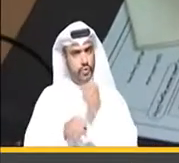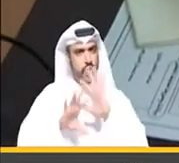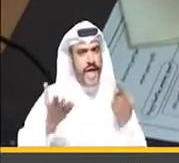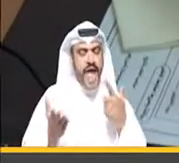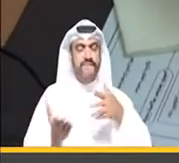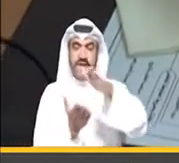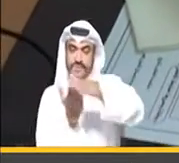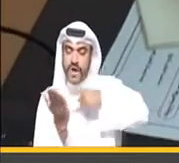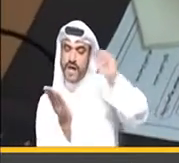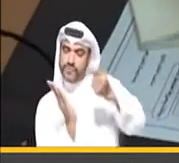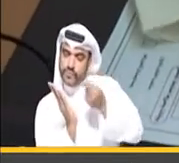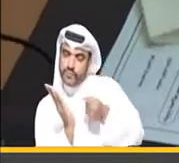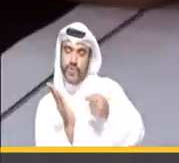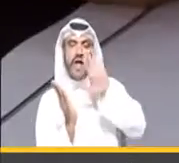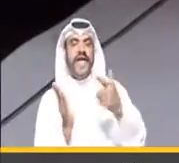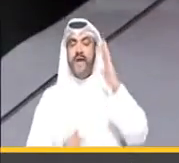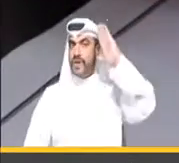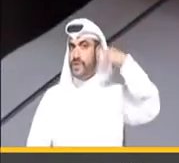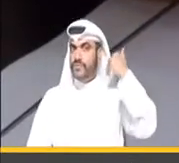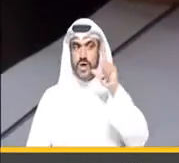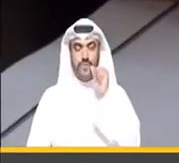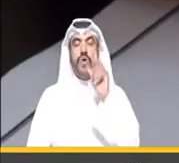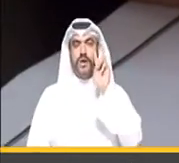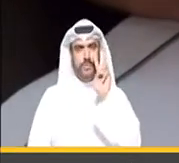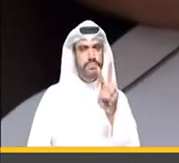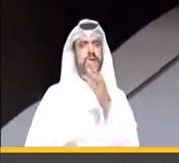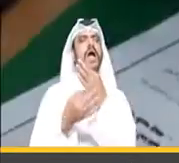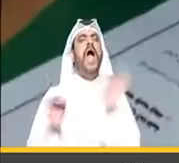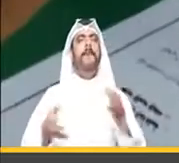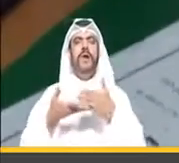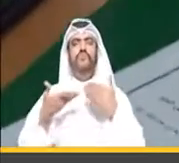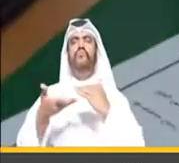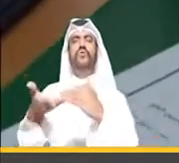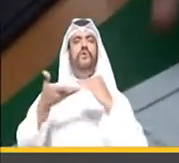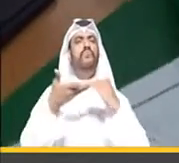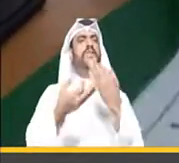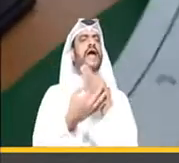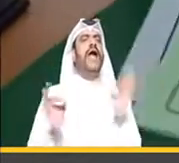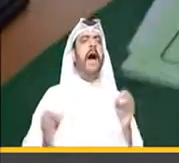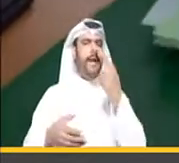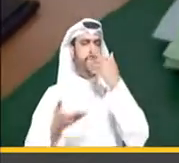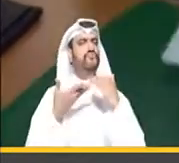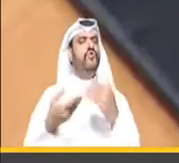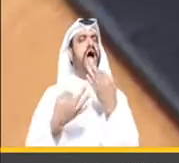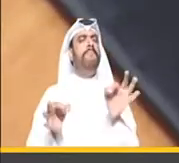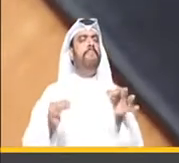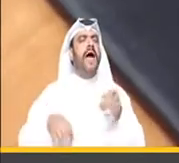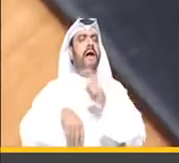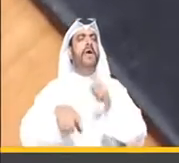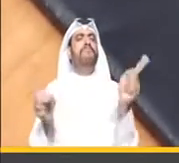تسجيل المرشحين والمرشحات، وتعرف على كافة التسهيلات المقدمة لهم وسير إجراءات